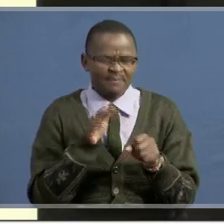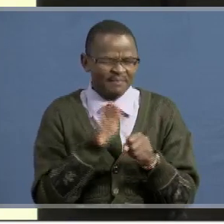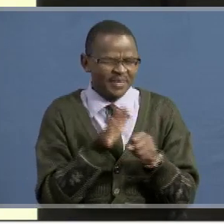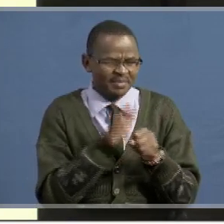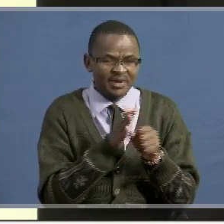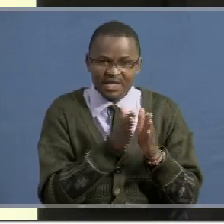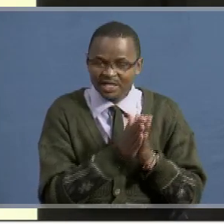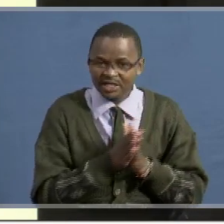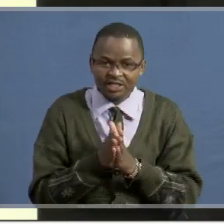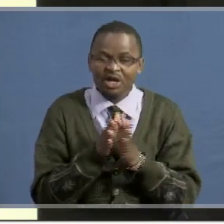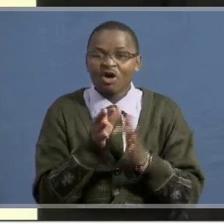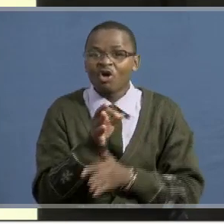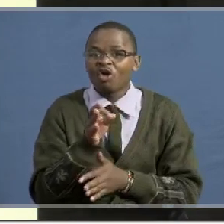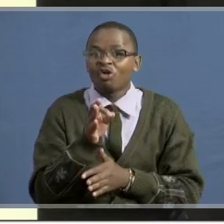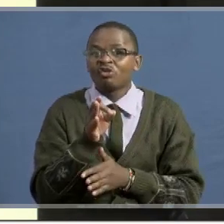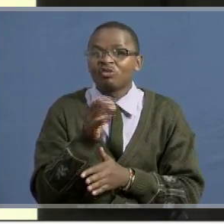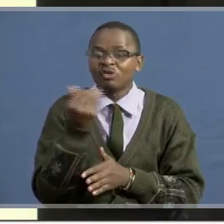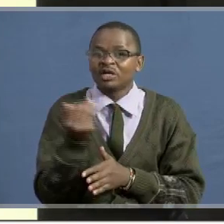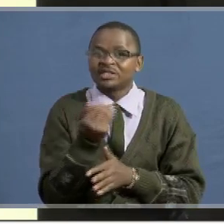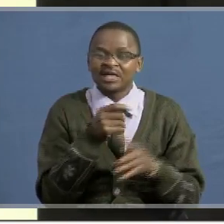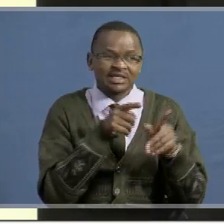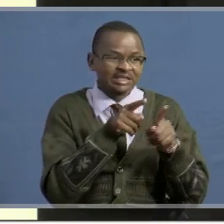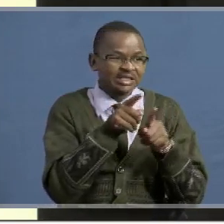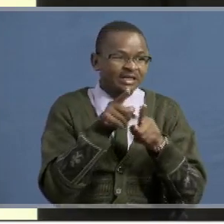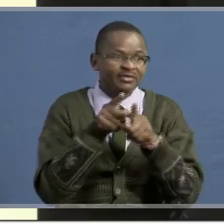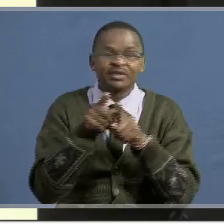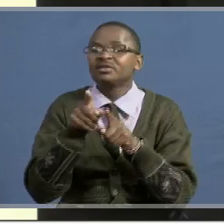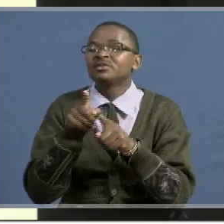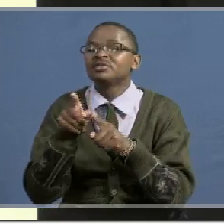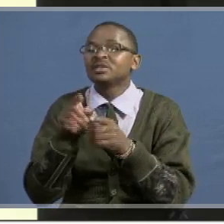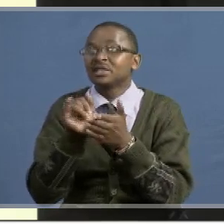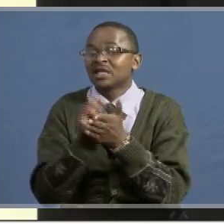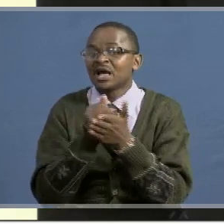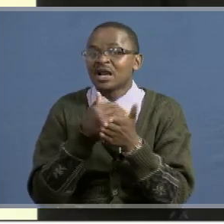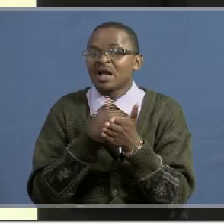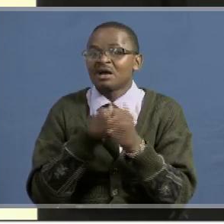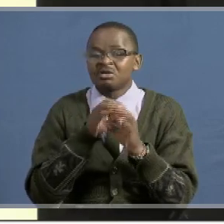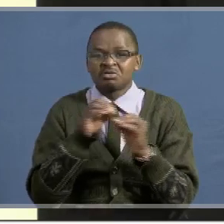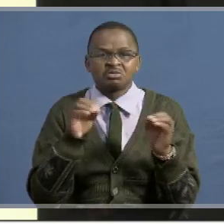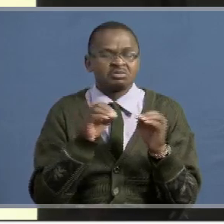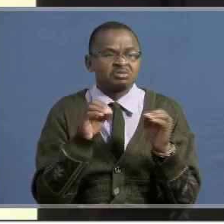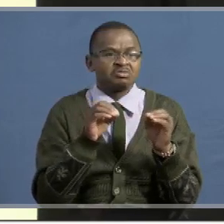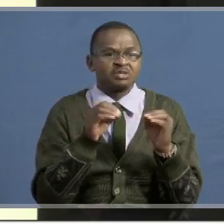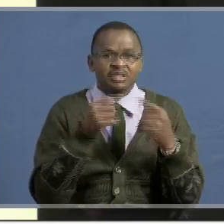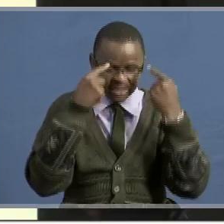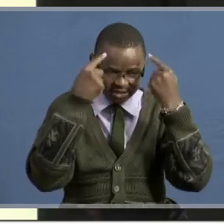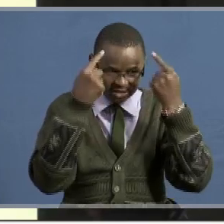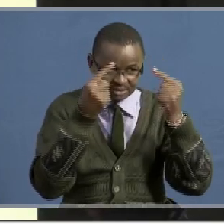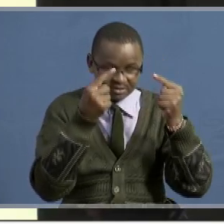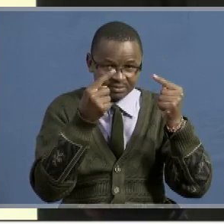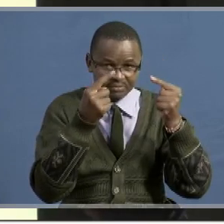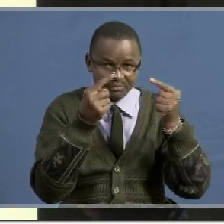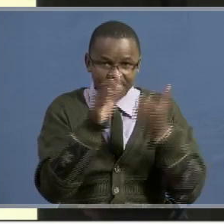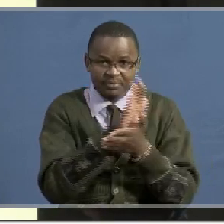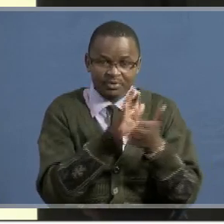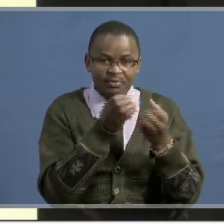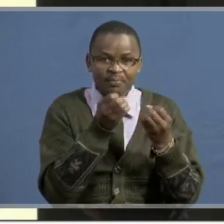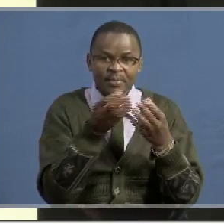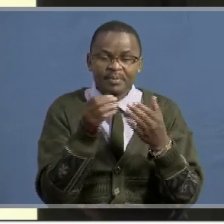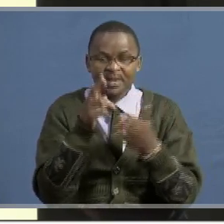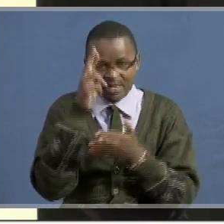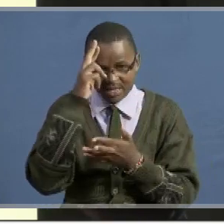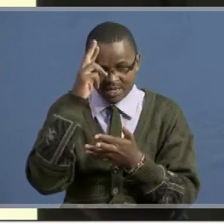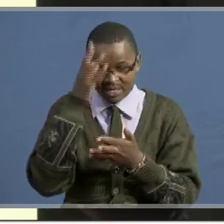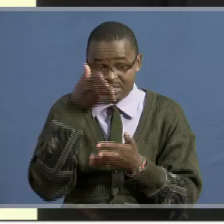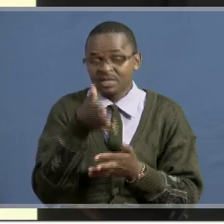cases of child trafficking that have not seen light of day based on quite a number of reasons,